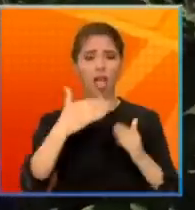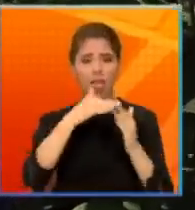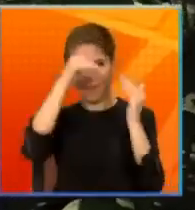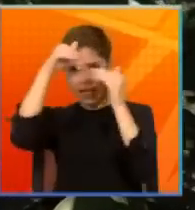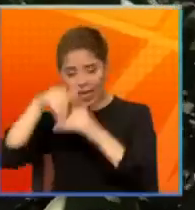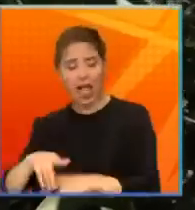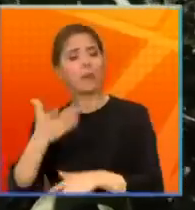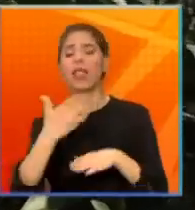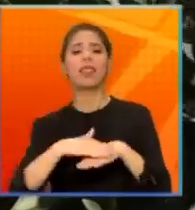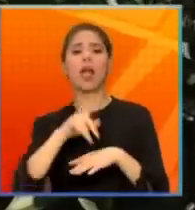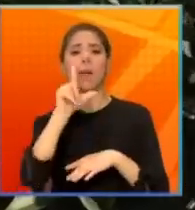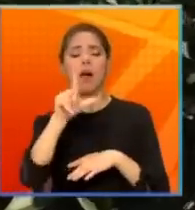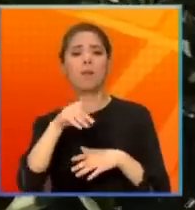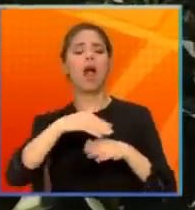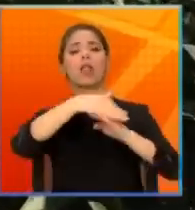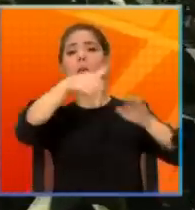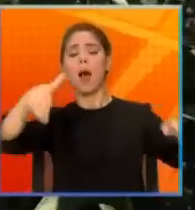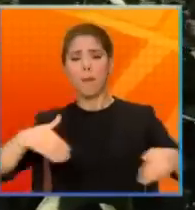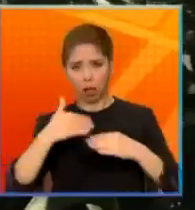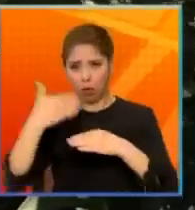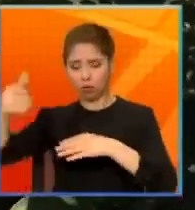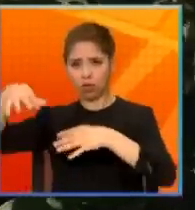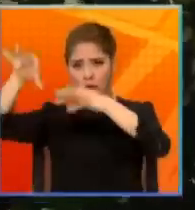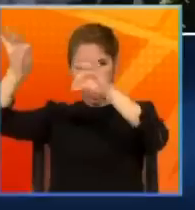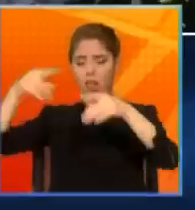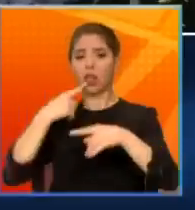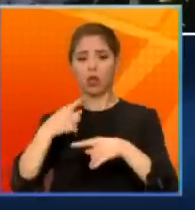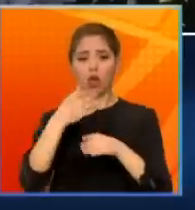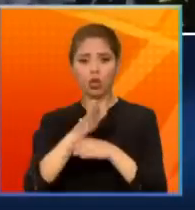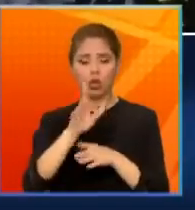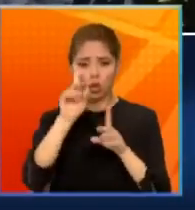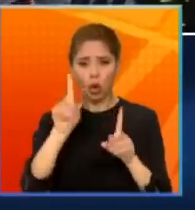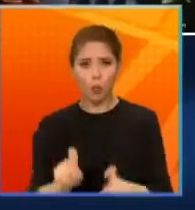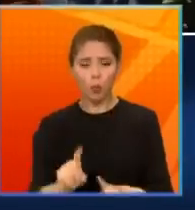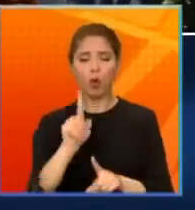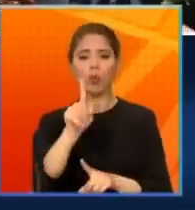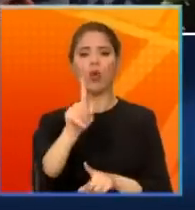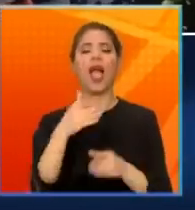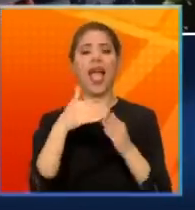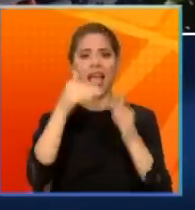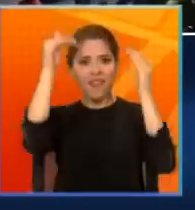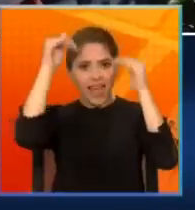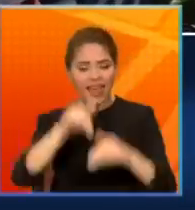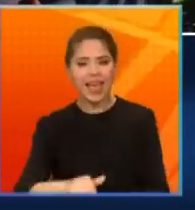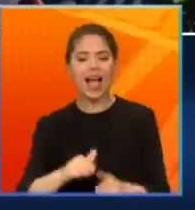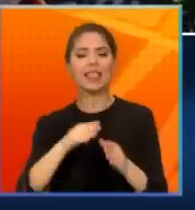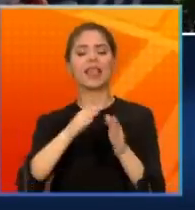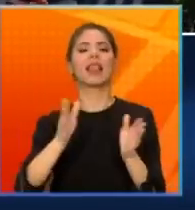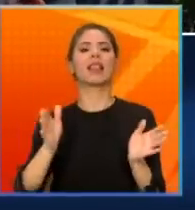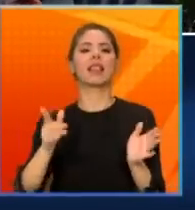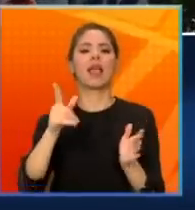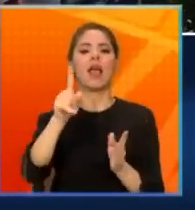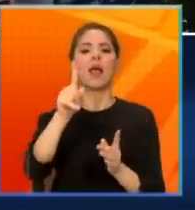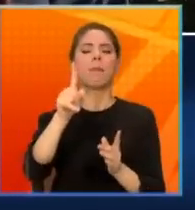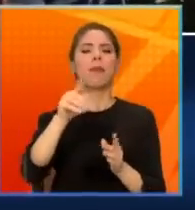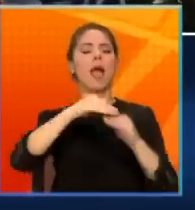geldiğimizde ne yapmalıyız? Şimdi balkona dışarıya asın diyorlar. Doğru mu? Doğru. Eve gelindiğinde bir karantina odası gibi bir yer. Bu